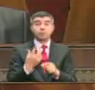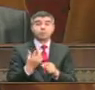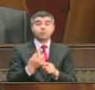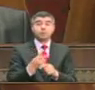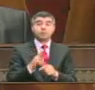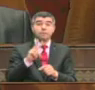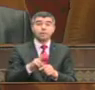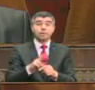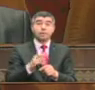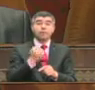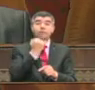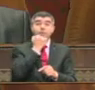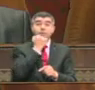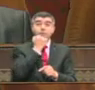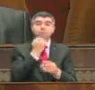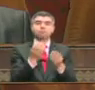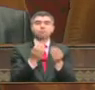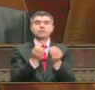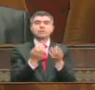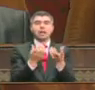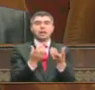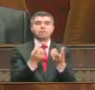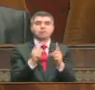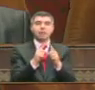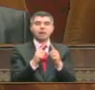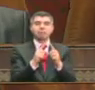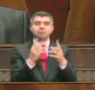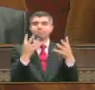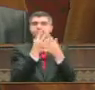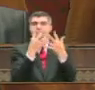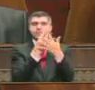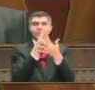الخروقات كثيرة وقد يختلط الأمر عليكم السيد الوزير.